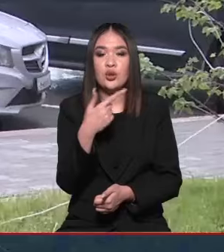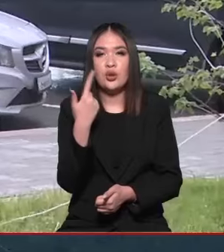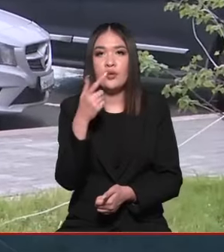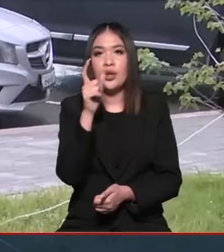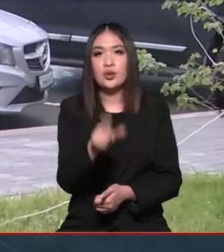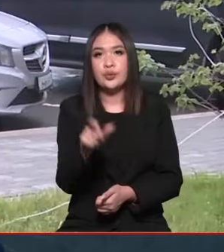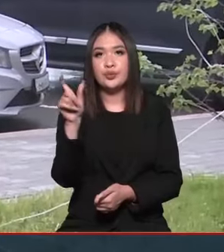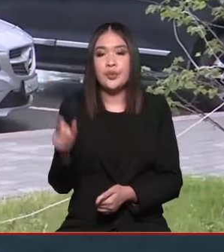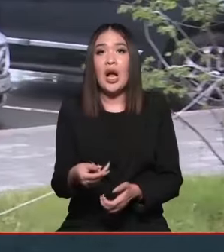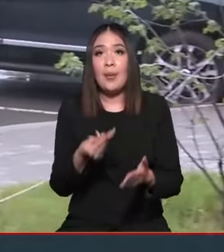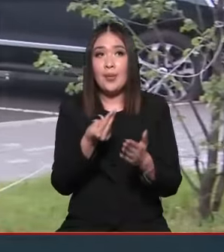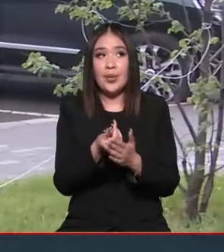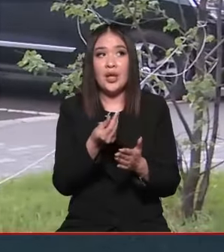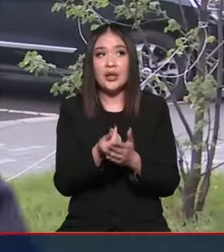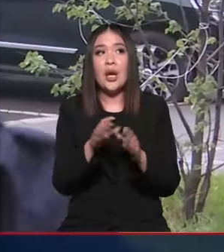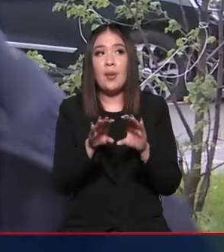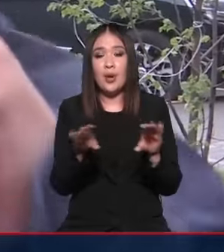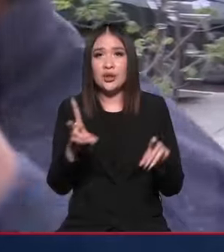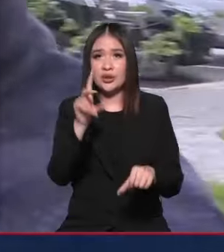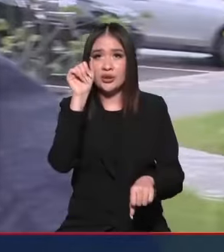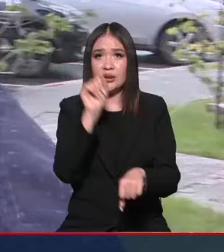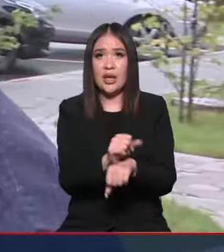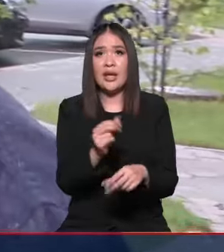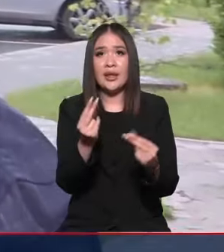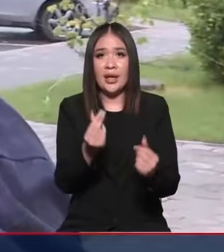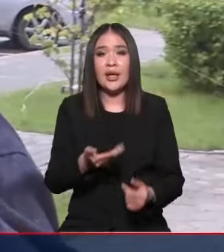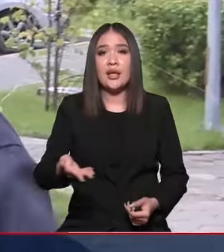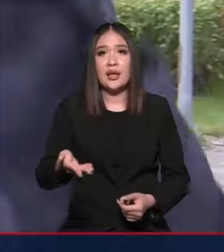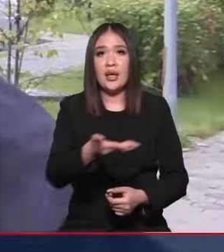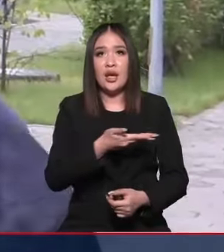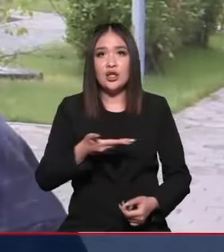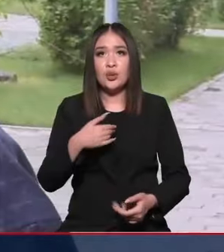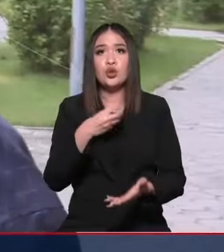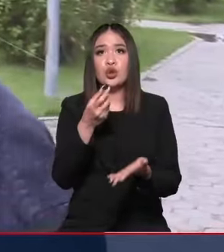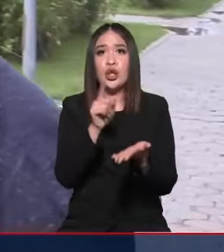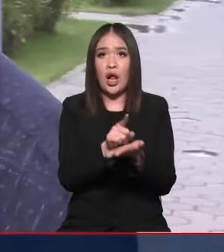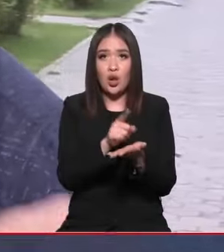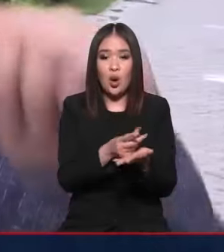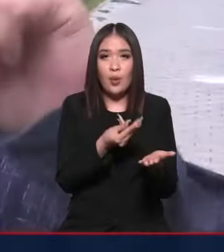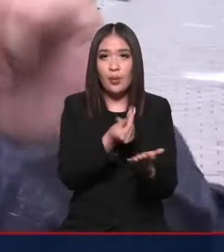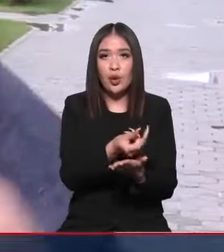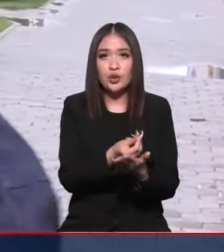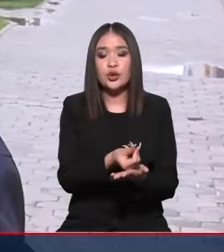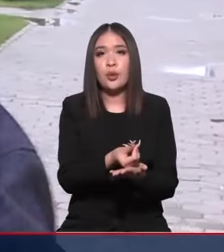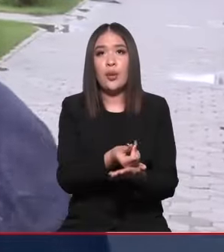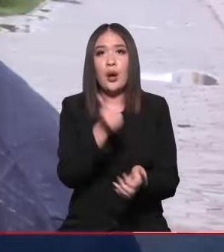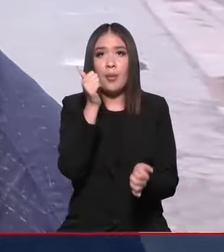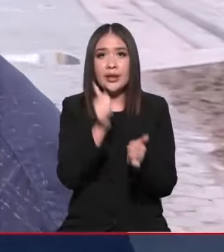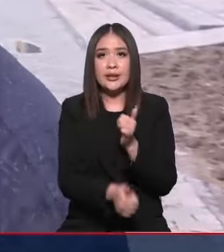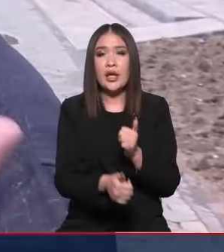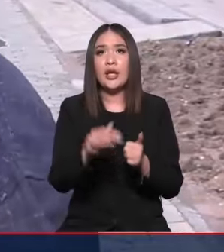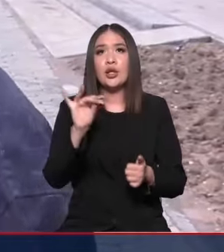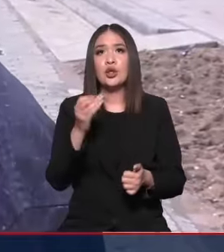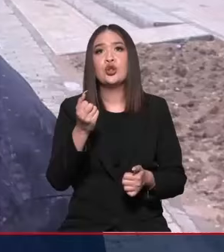автолюбители. Платные парковки надо прекратить. Деньги, да, наши? Мы мало того, что налог заплатили. Платим налоги постоянно, еще и